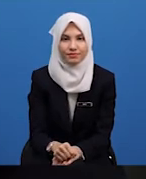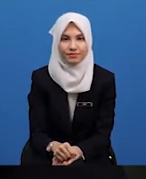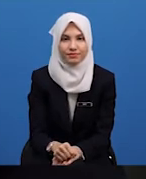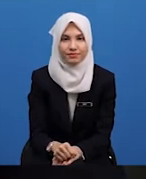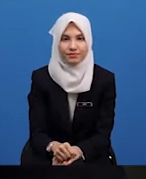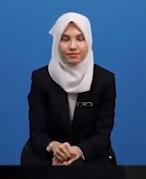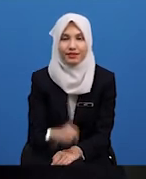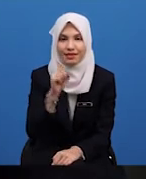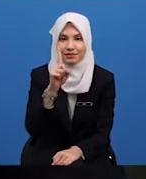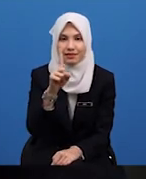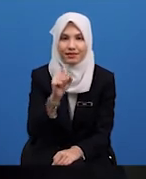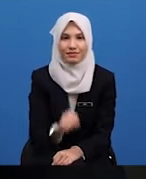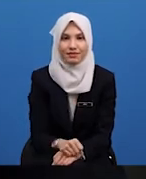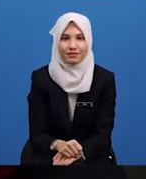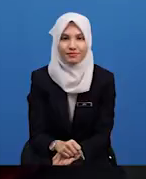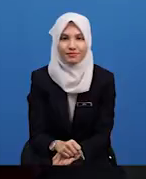dan yang pertama.